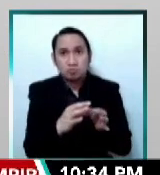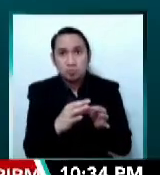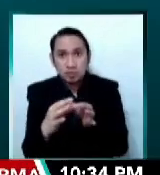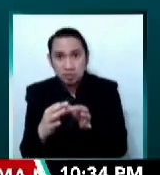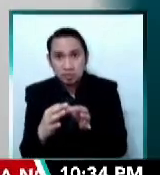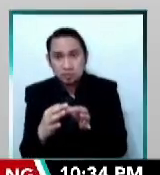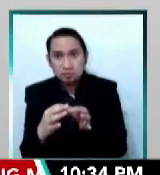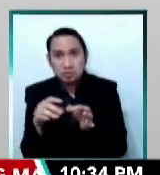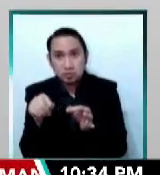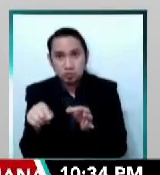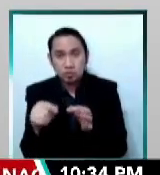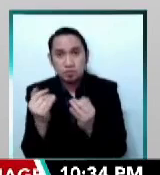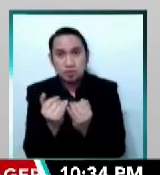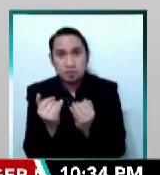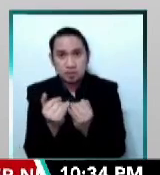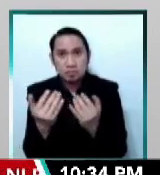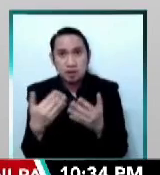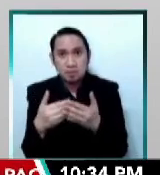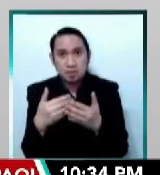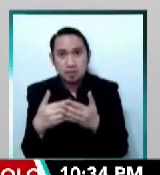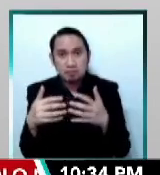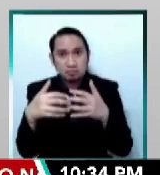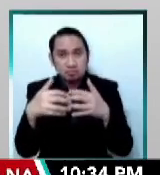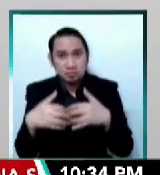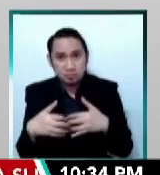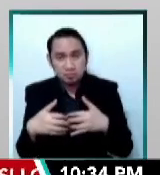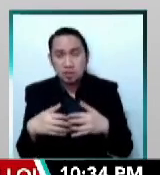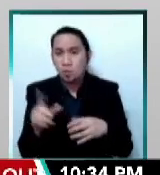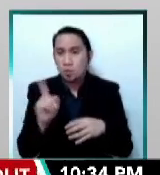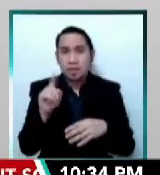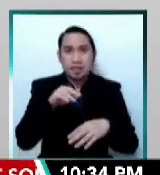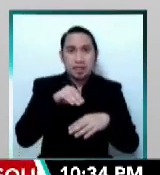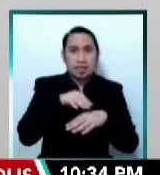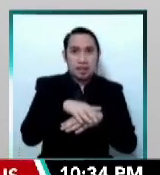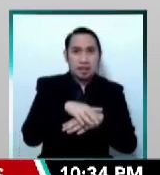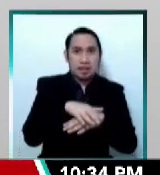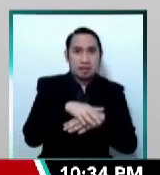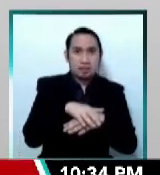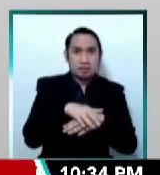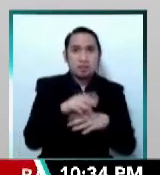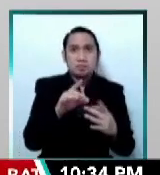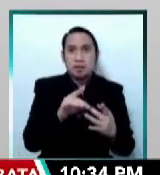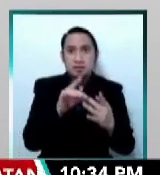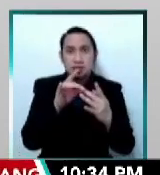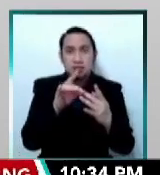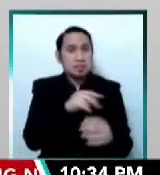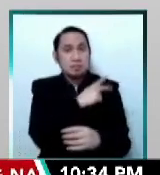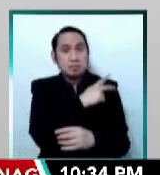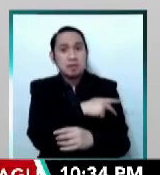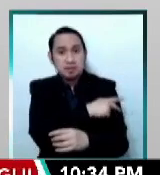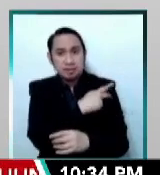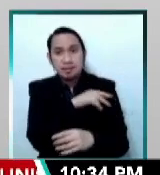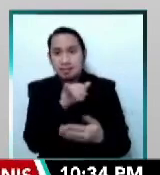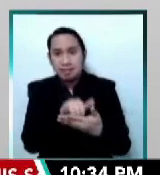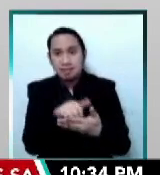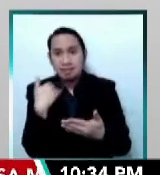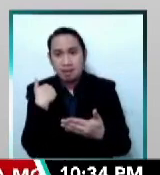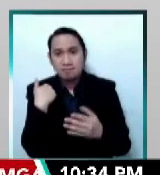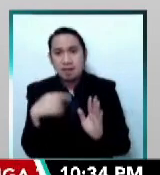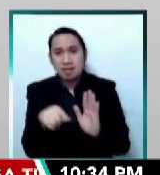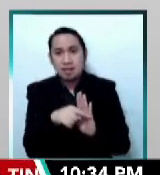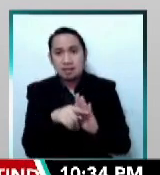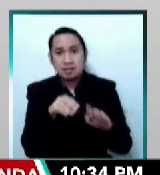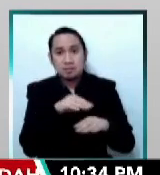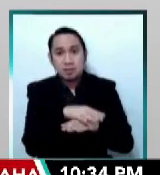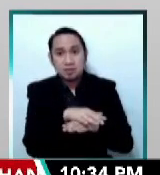na. Siyempre, ang epekto niyan, pangunahin sa mga pasyente. Pero alam nyo, hindi